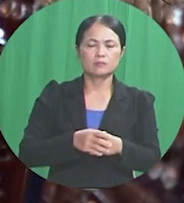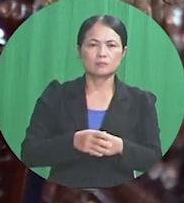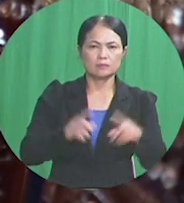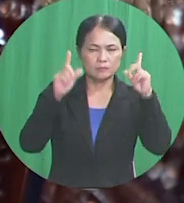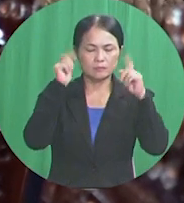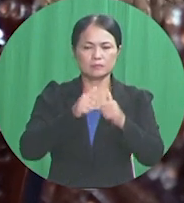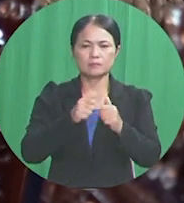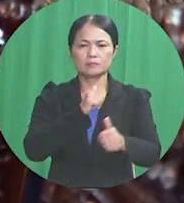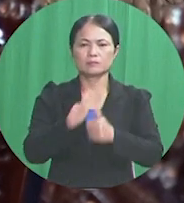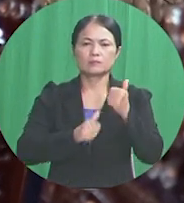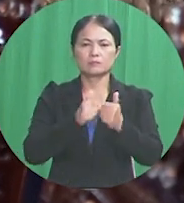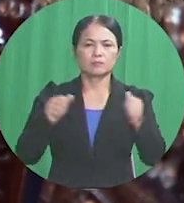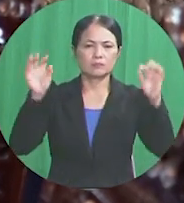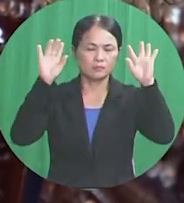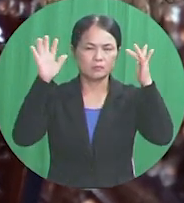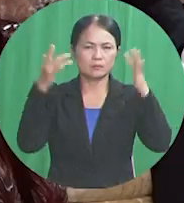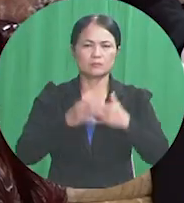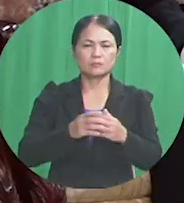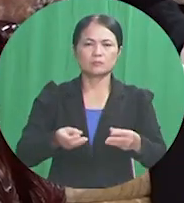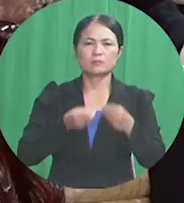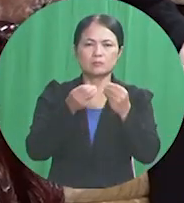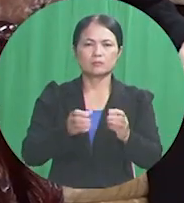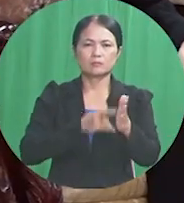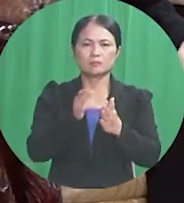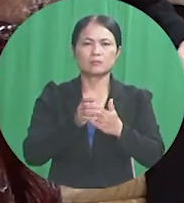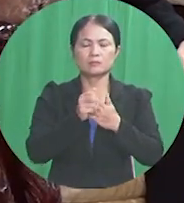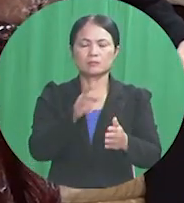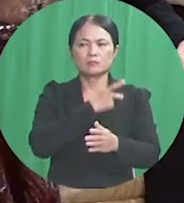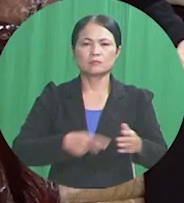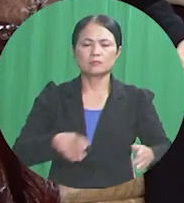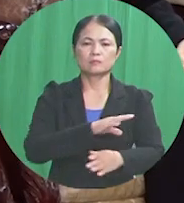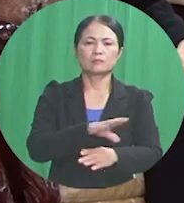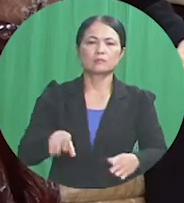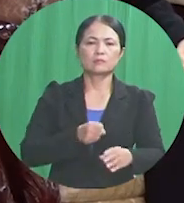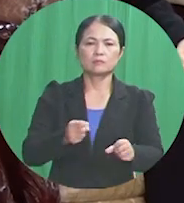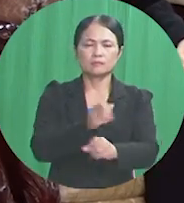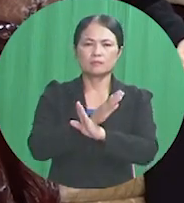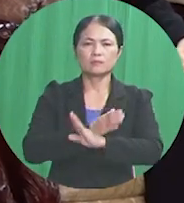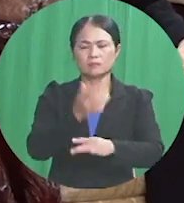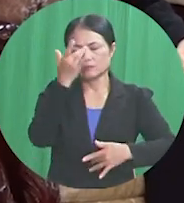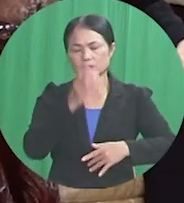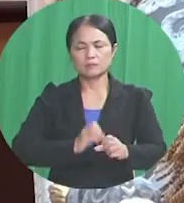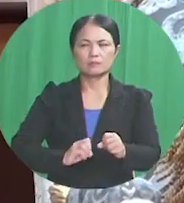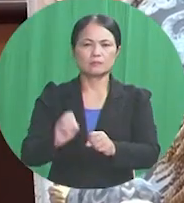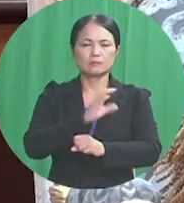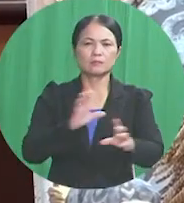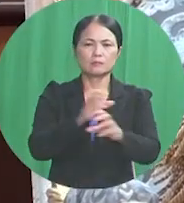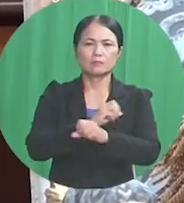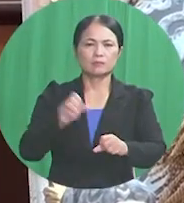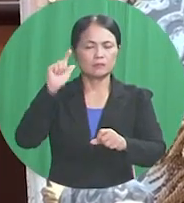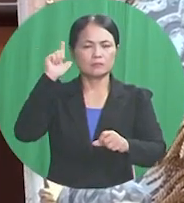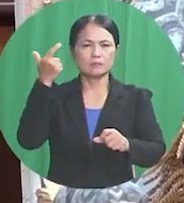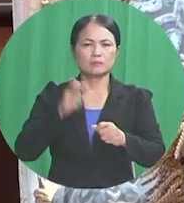អាយុដាមបានសម្ដែងនៅការអបអរសាទរជូនចំពោះរាជរដ្ឋាភិបាលកម្ពុជាដែលបានទប់ស្កាត់ជំងឺ Covid-19 បានយ៉ាងជោគ